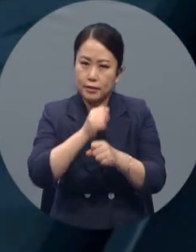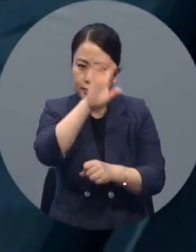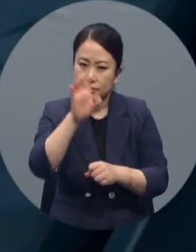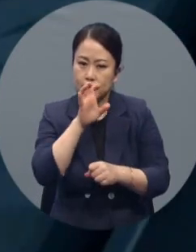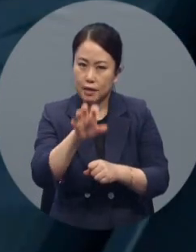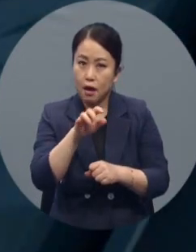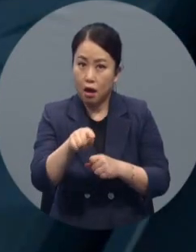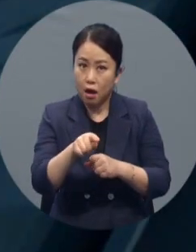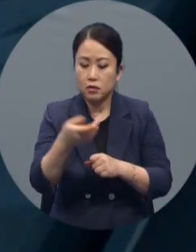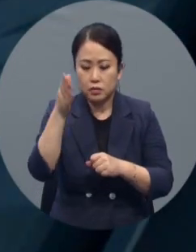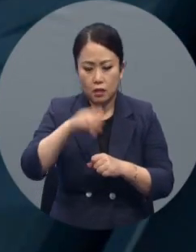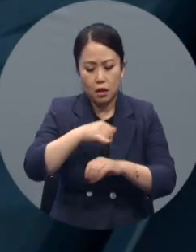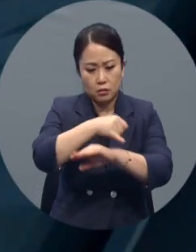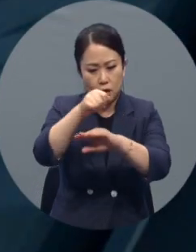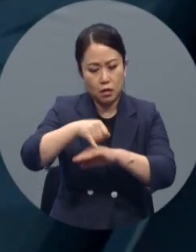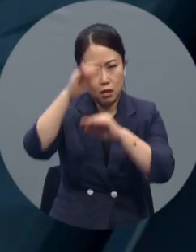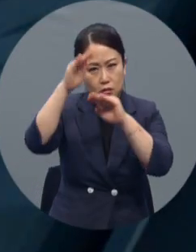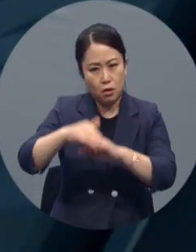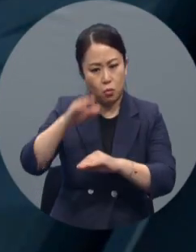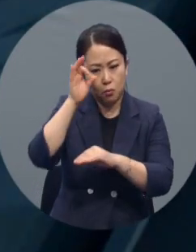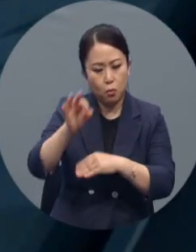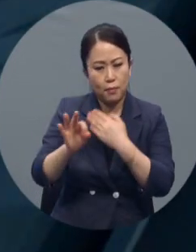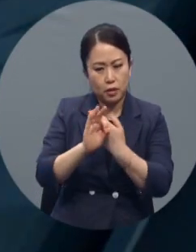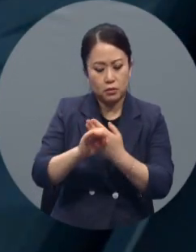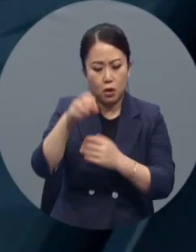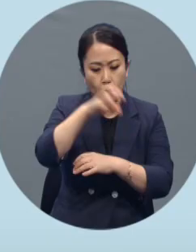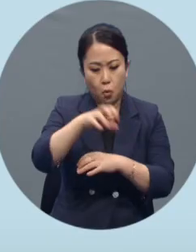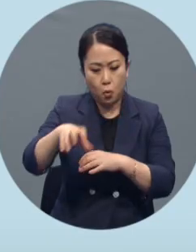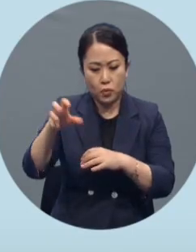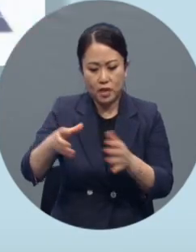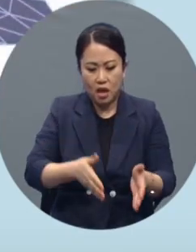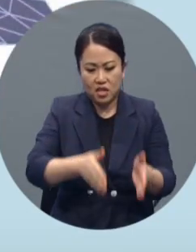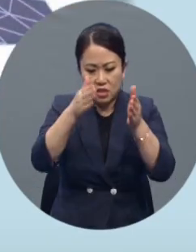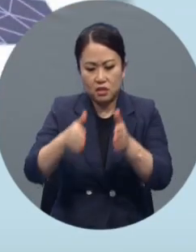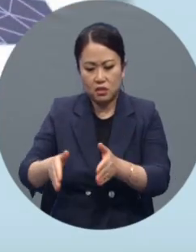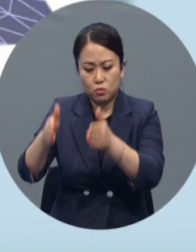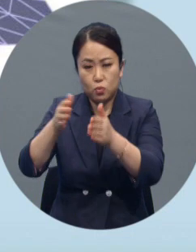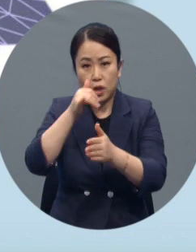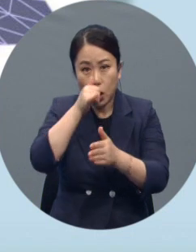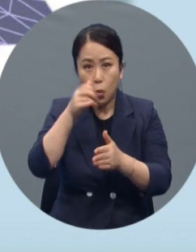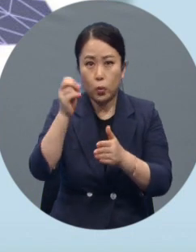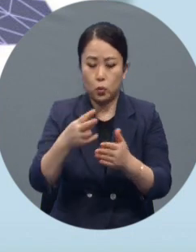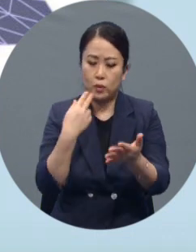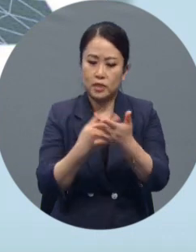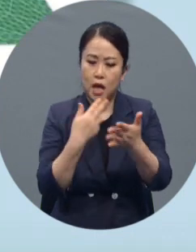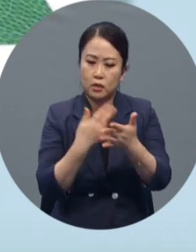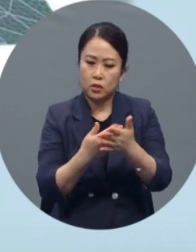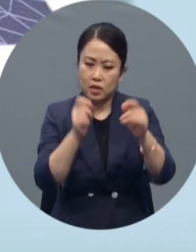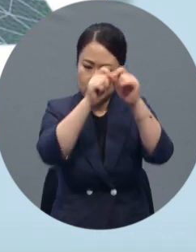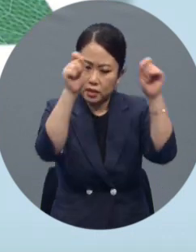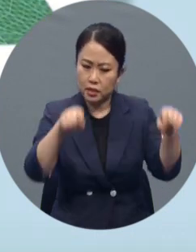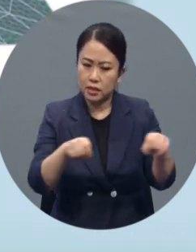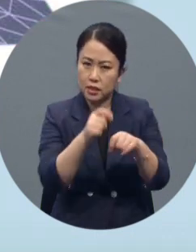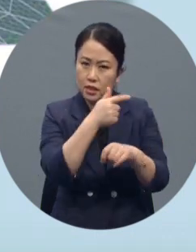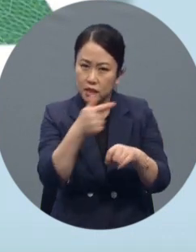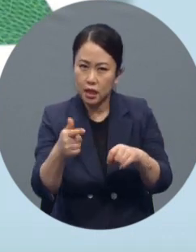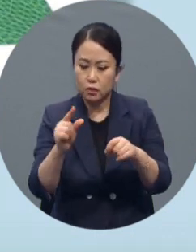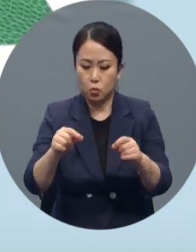내용은 곳곳에 기둥이 설치되고 창틀의 크기, 유리창 두께까지